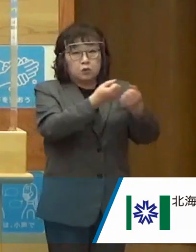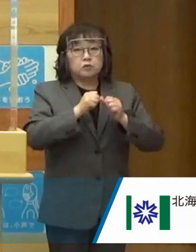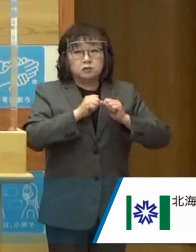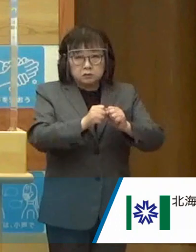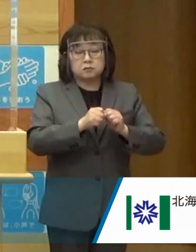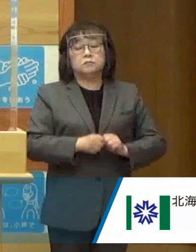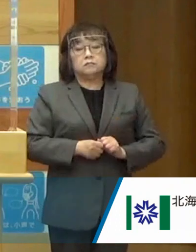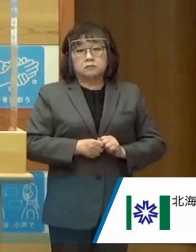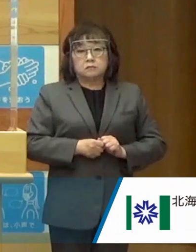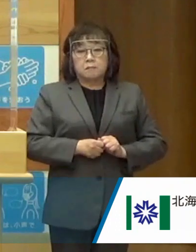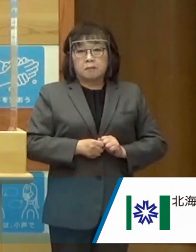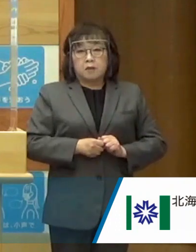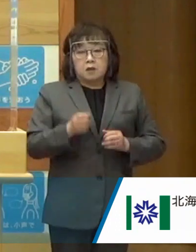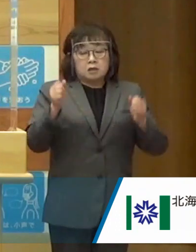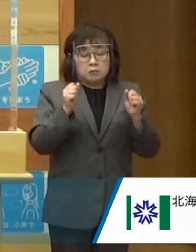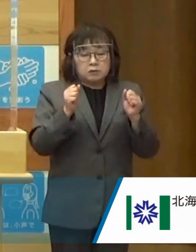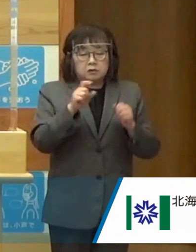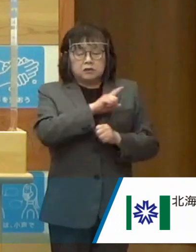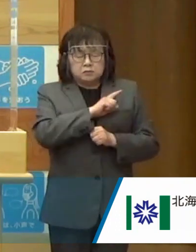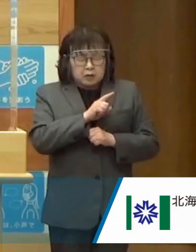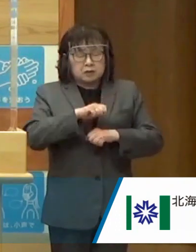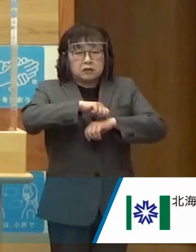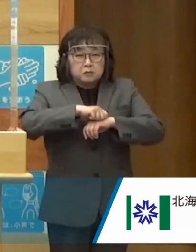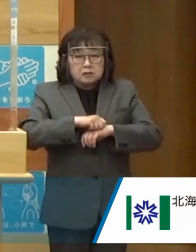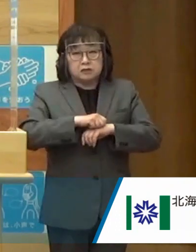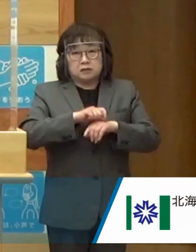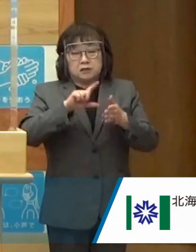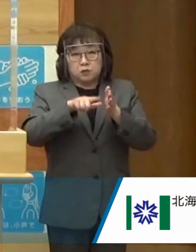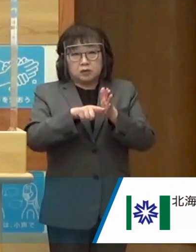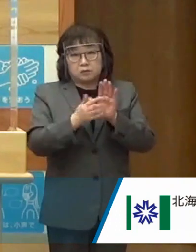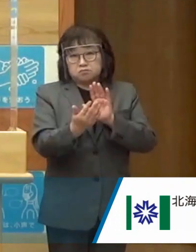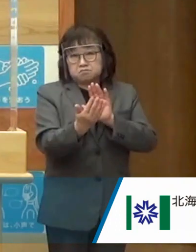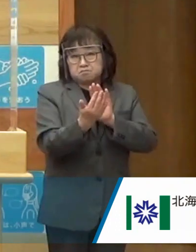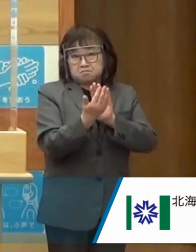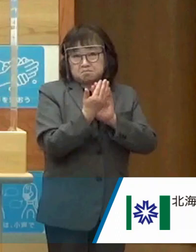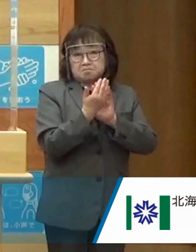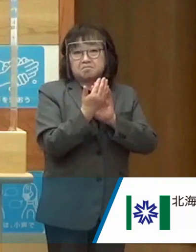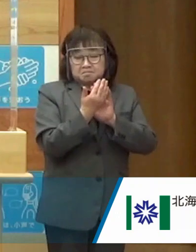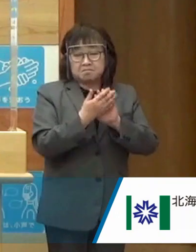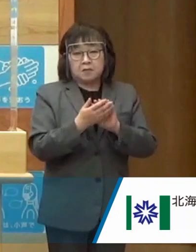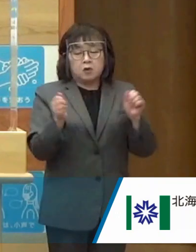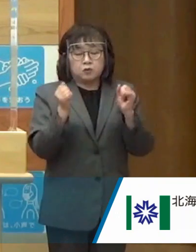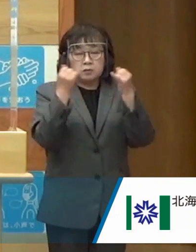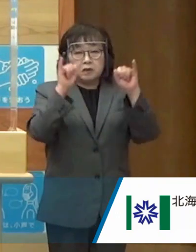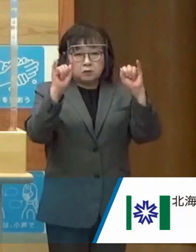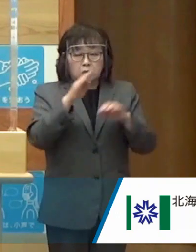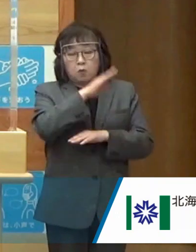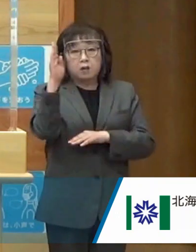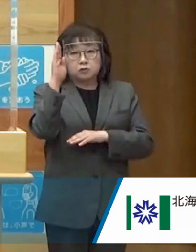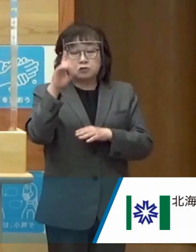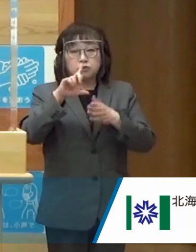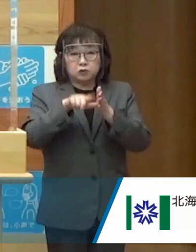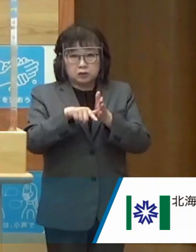ていきます。寒さが1年で最も厳しい時期になりました。冬のイベントが本格化